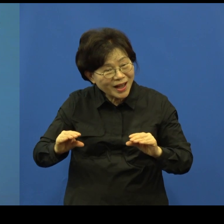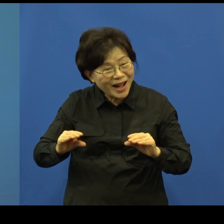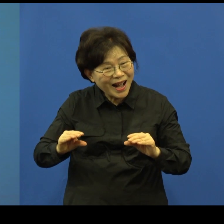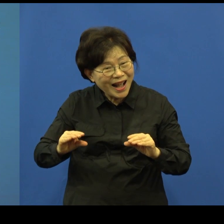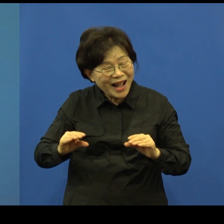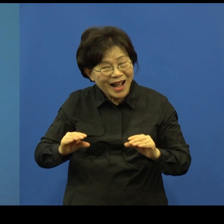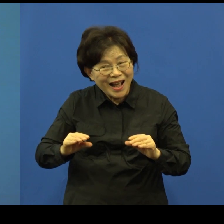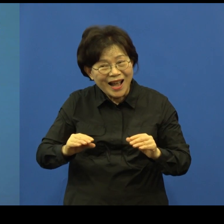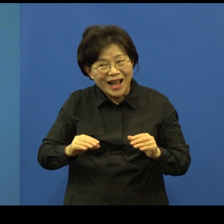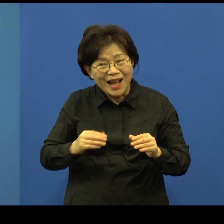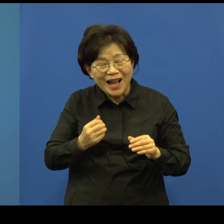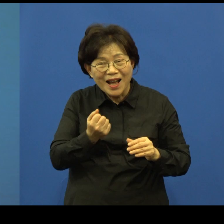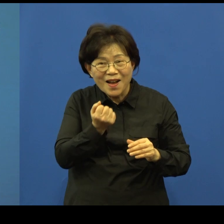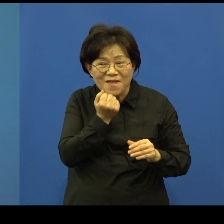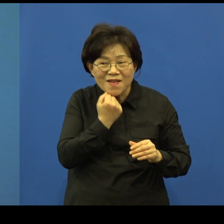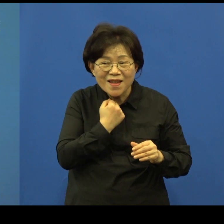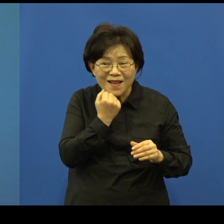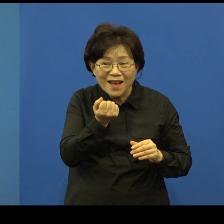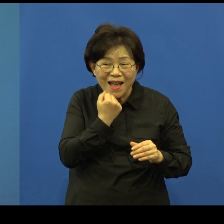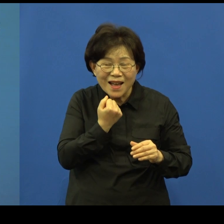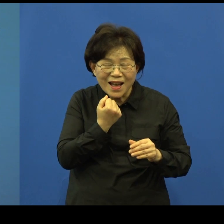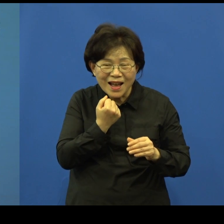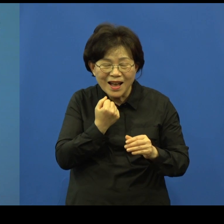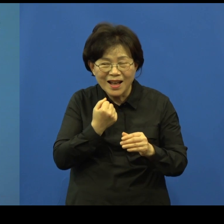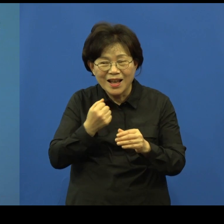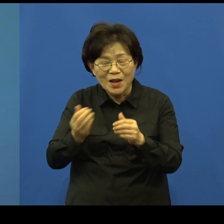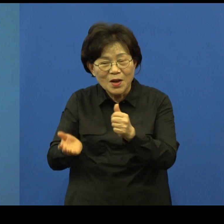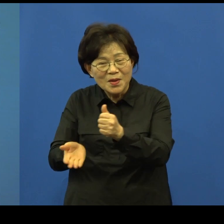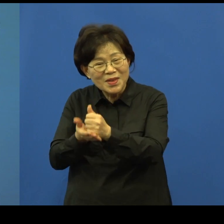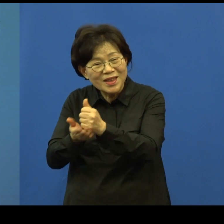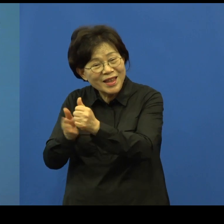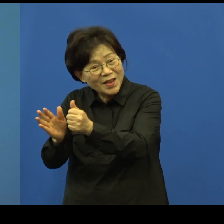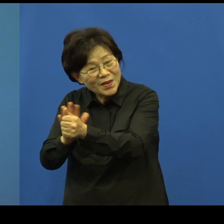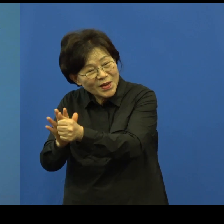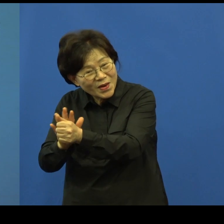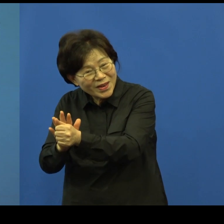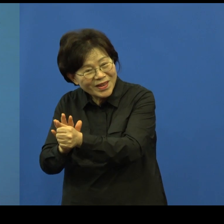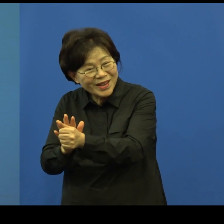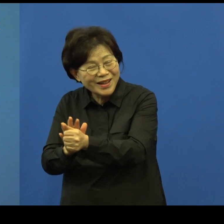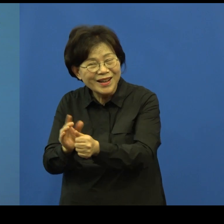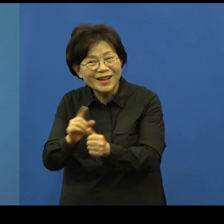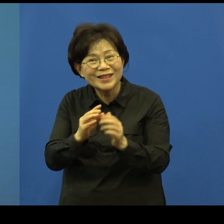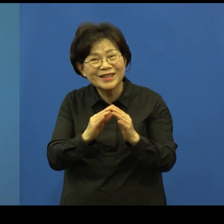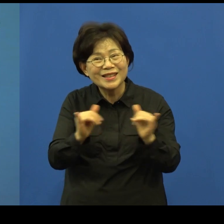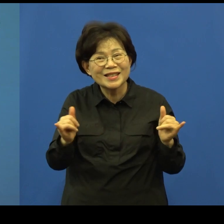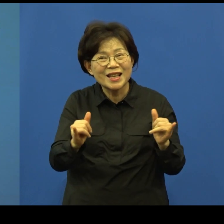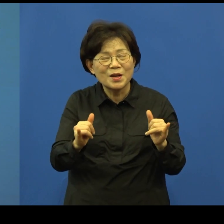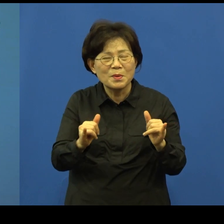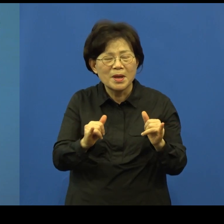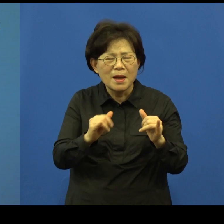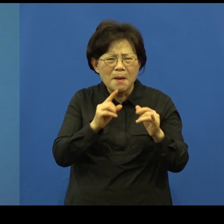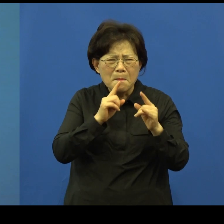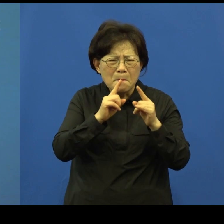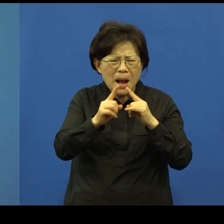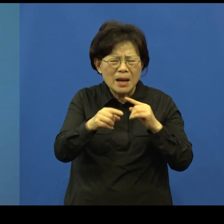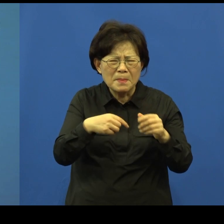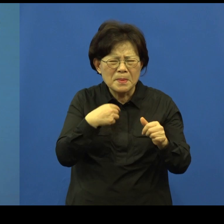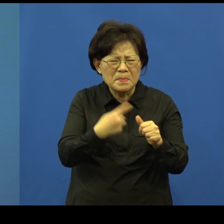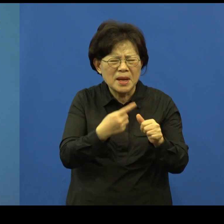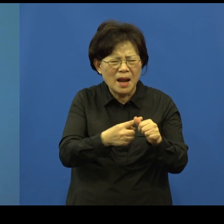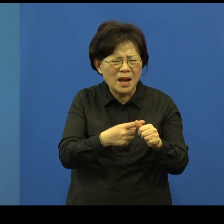잘 비꼬는 스타일인가 아니면 격려하는 스타일인가. 어떤 사람은 그냥 말이 항상 꼬여 있어요.